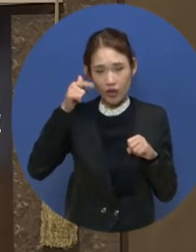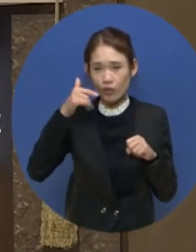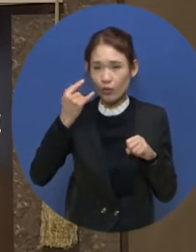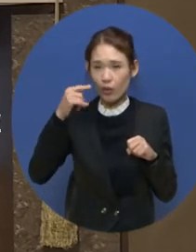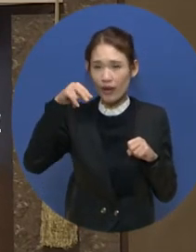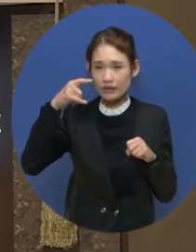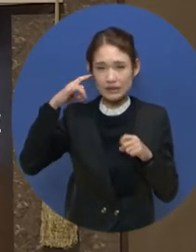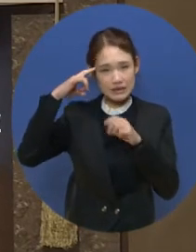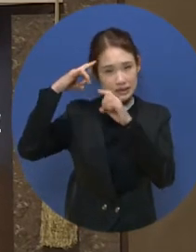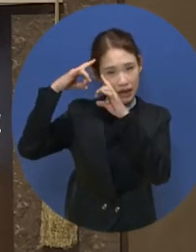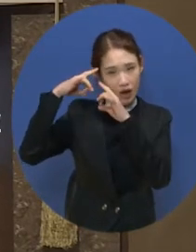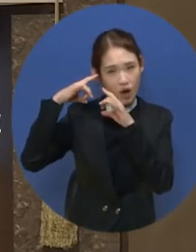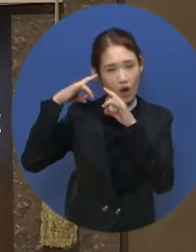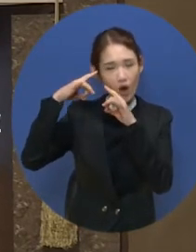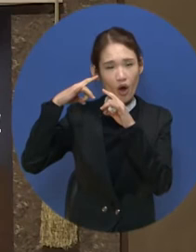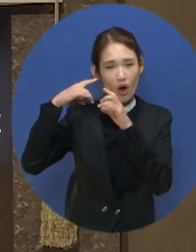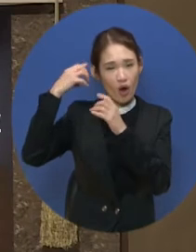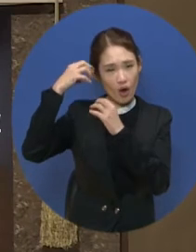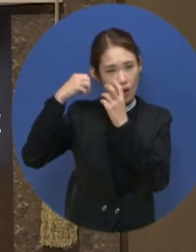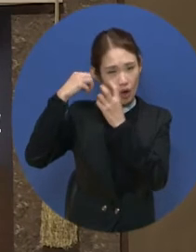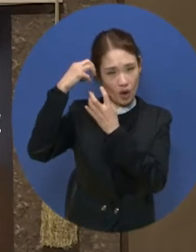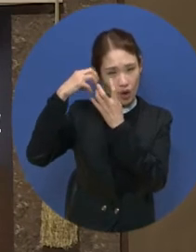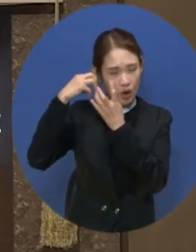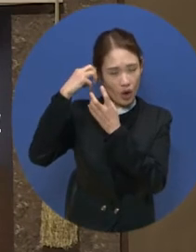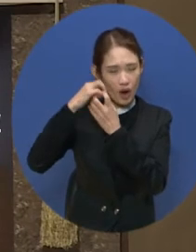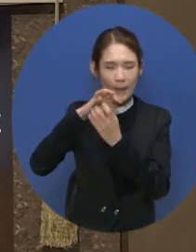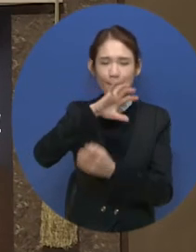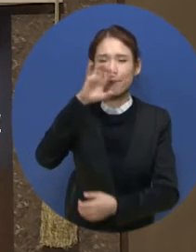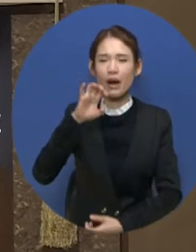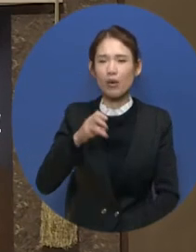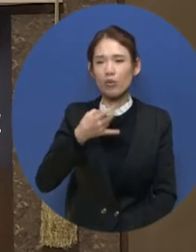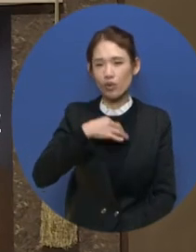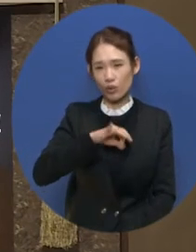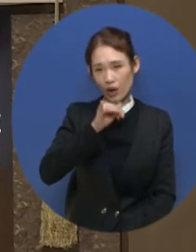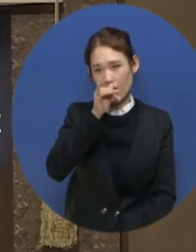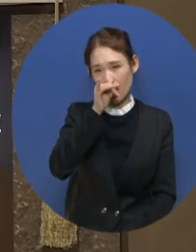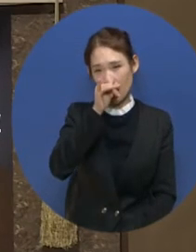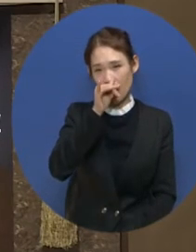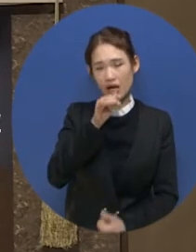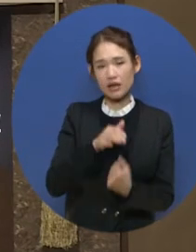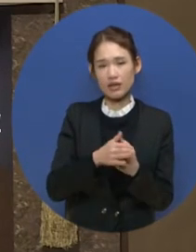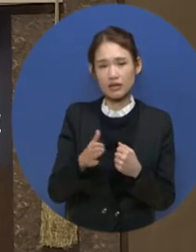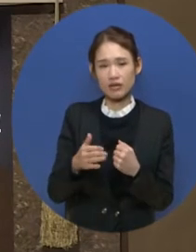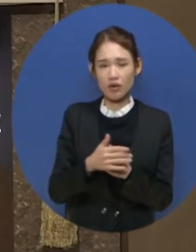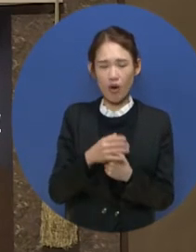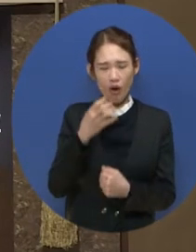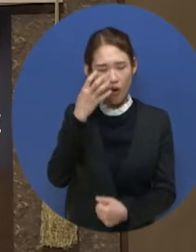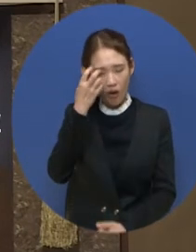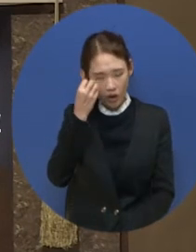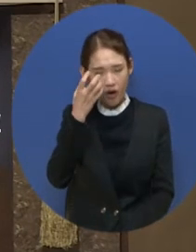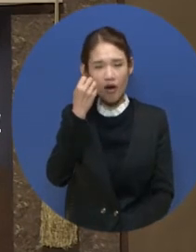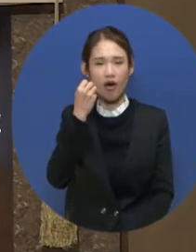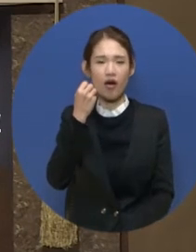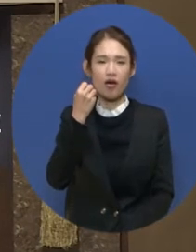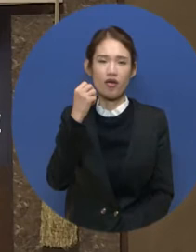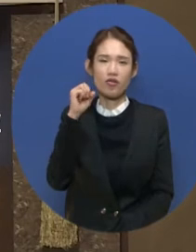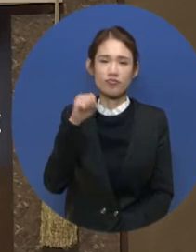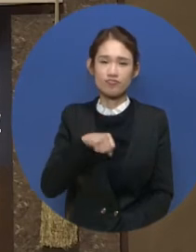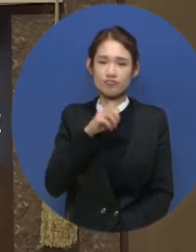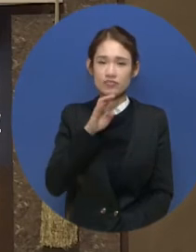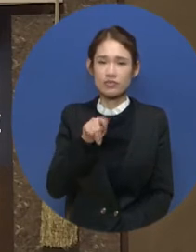에서는 몇 수십번 그 운동을 반복하는 효과를 걷는다 그래요 그래서 내가 그렇죠 그런데 요게 이제